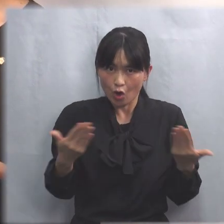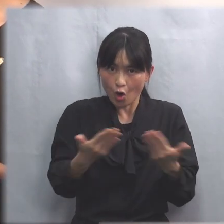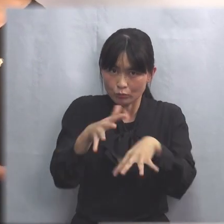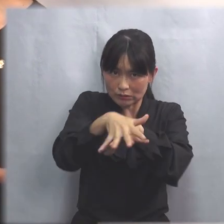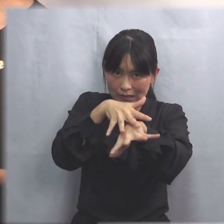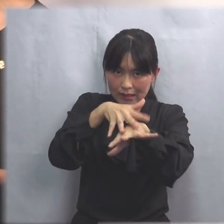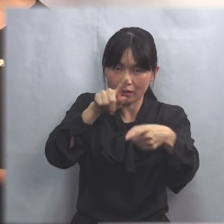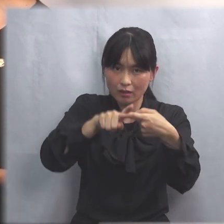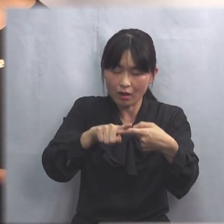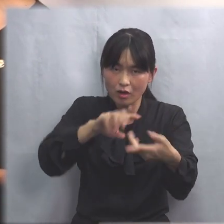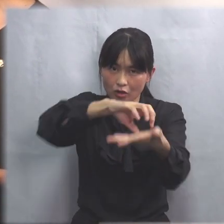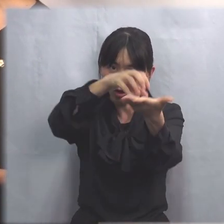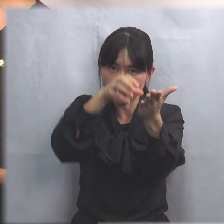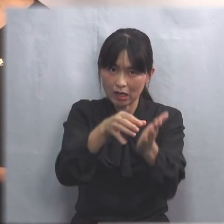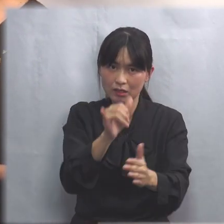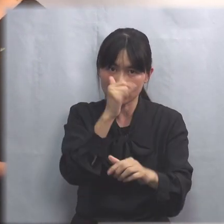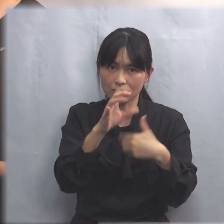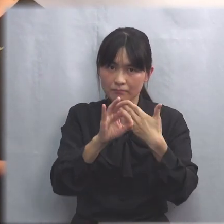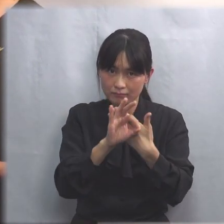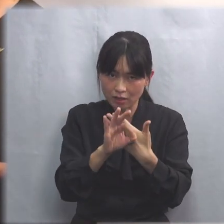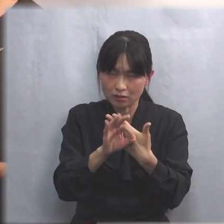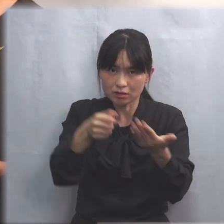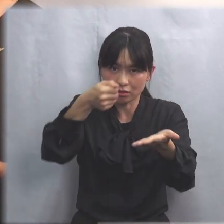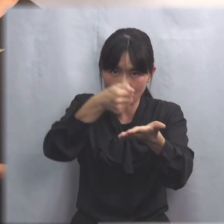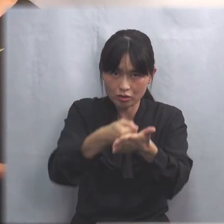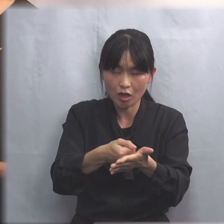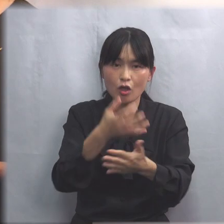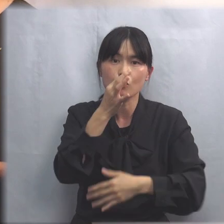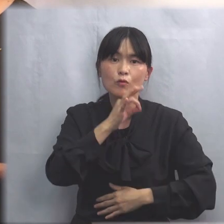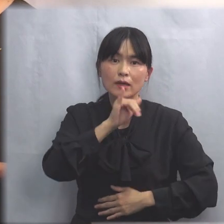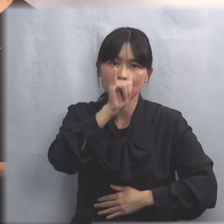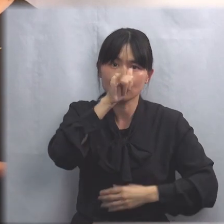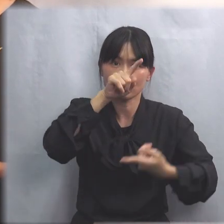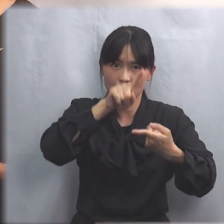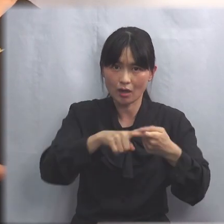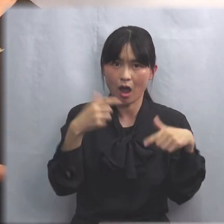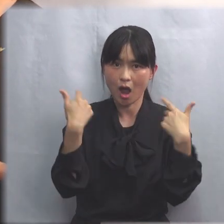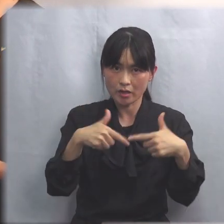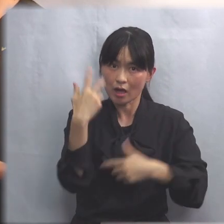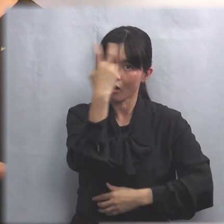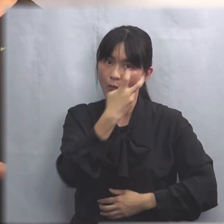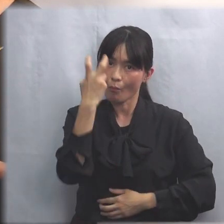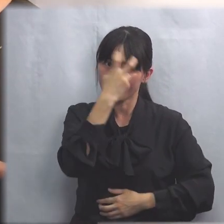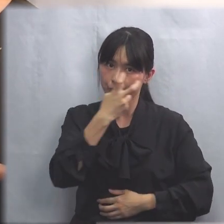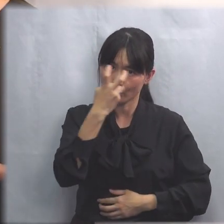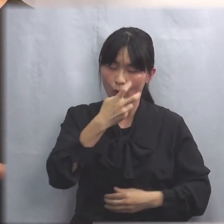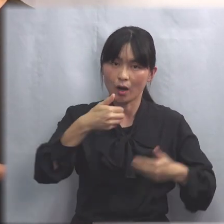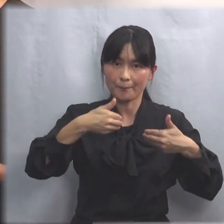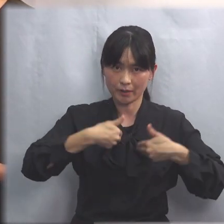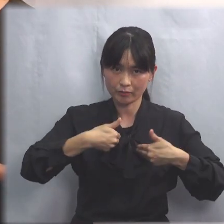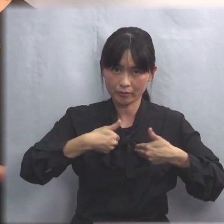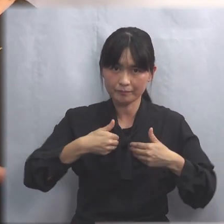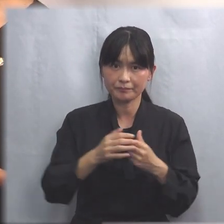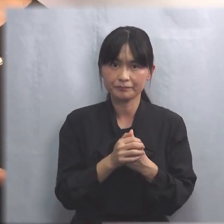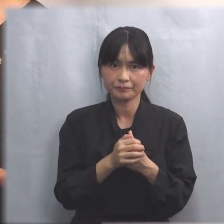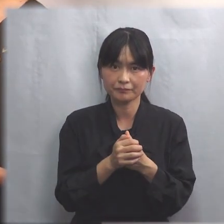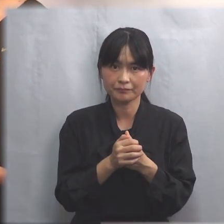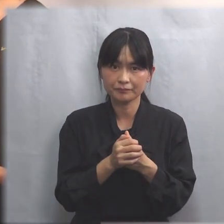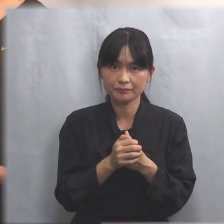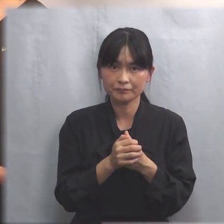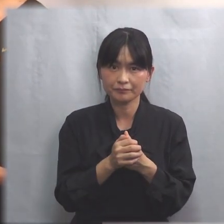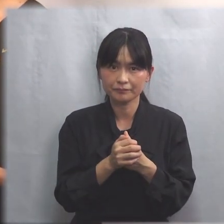체계는 적정한지, 또 그 집행은 효율적인지, 이러한 부분들을 상시적으로 검토할 수 있도록 하였습니다.